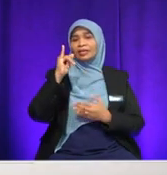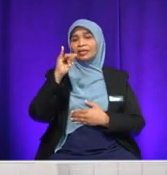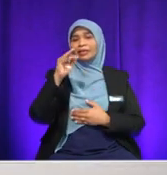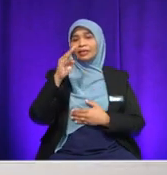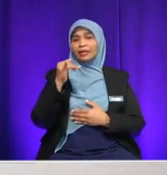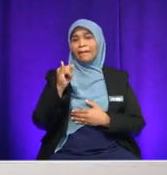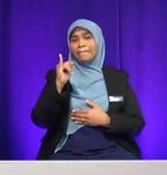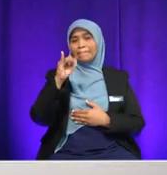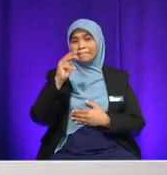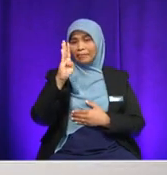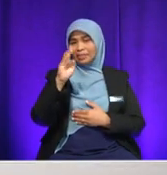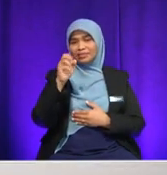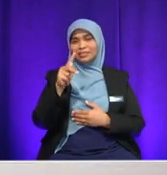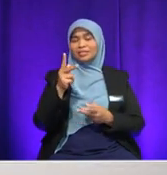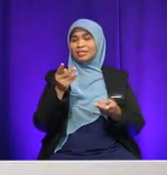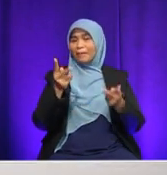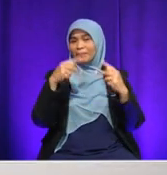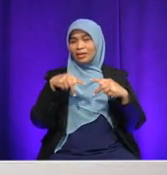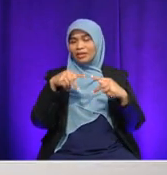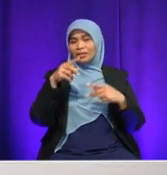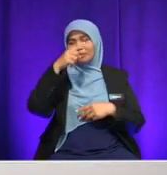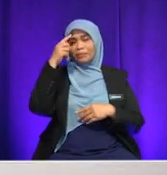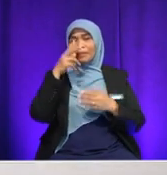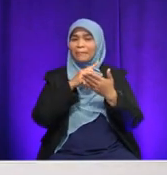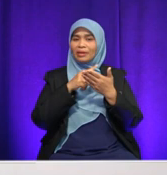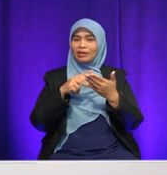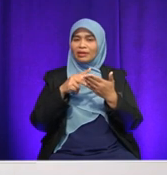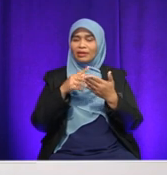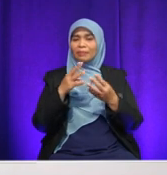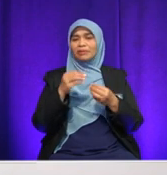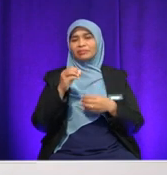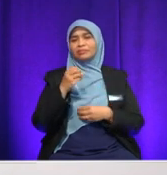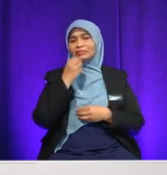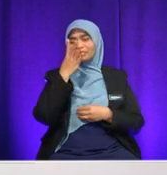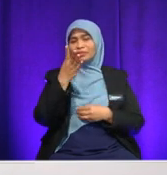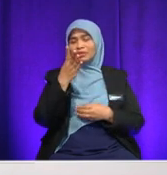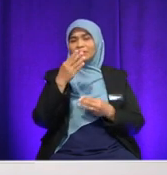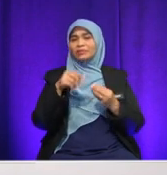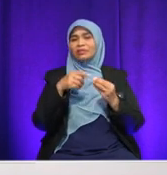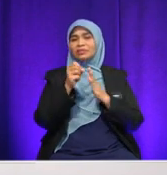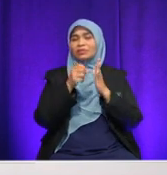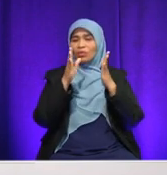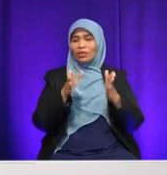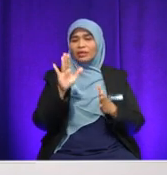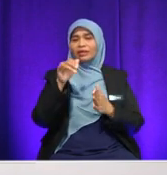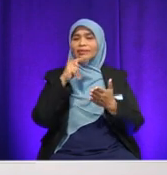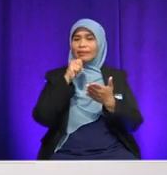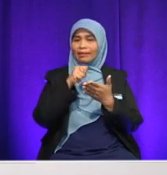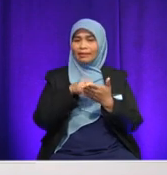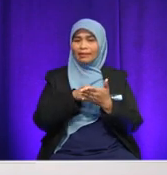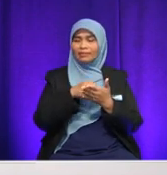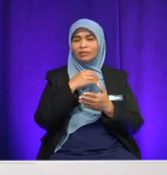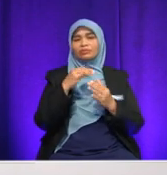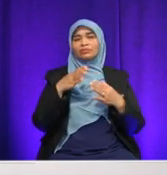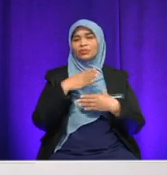kembali. Sebab pengarang ni dia menyatakan dia seorang yang nakal dan suka bermain.